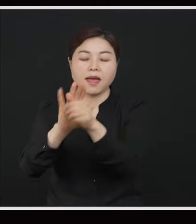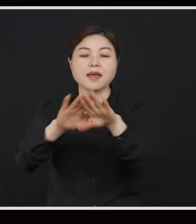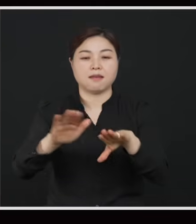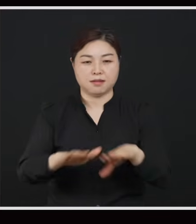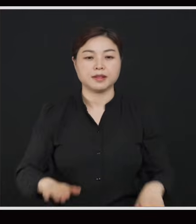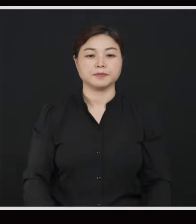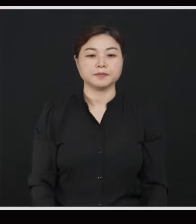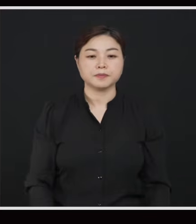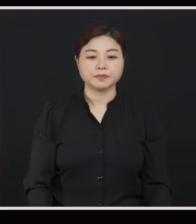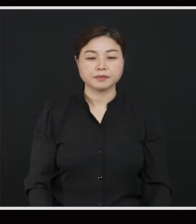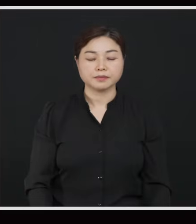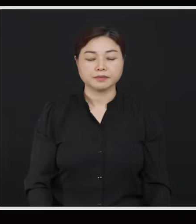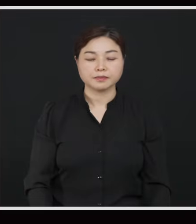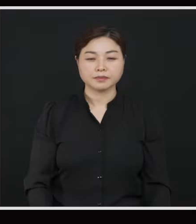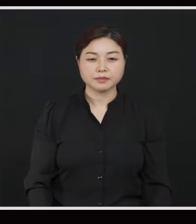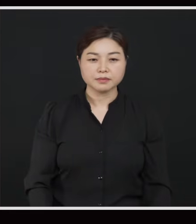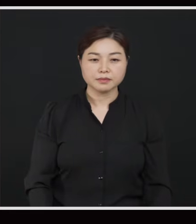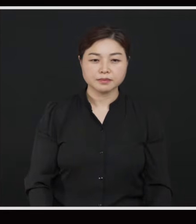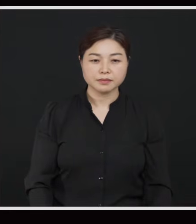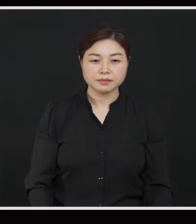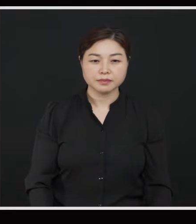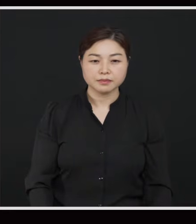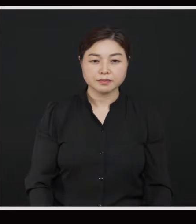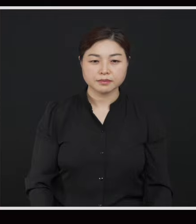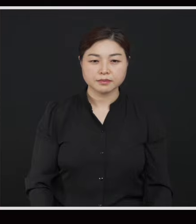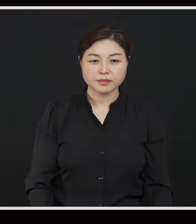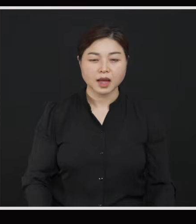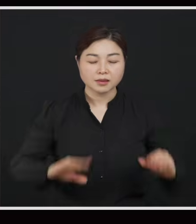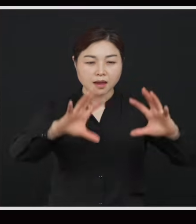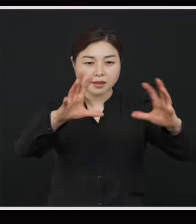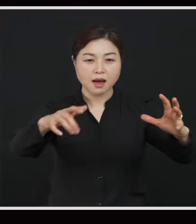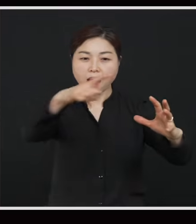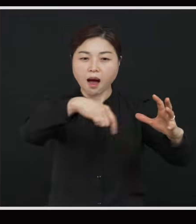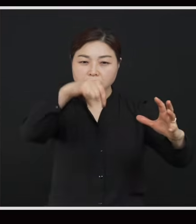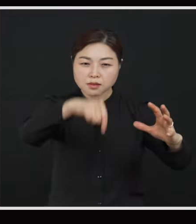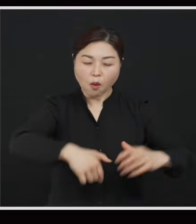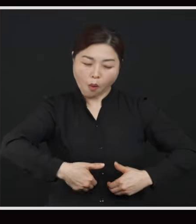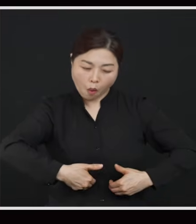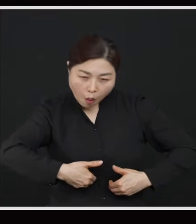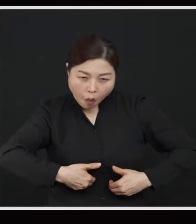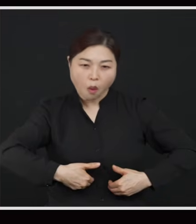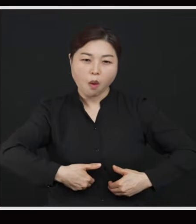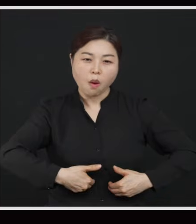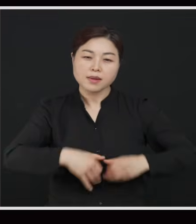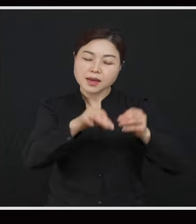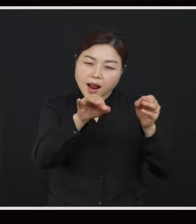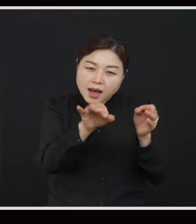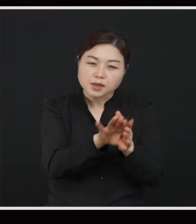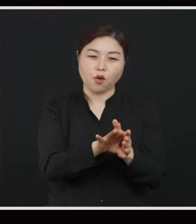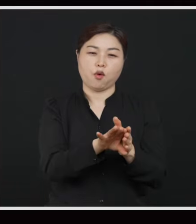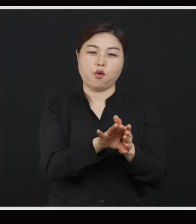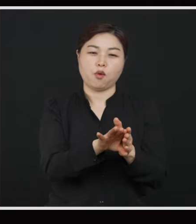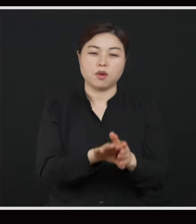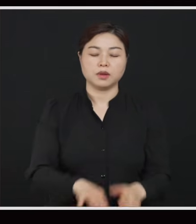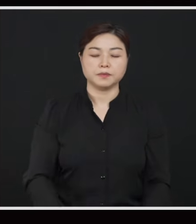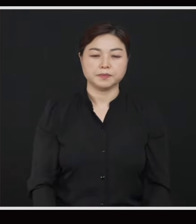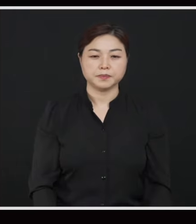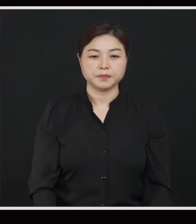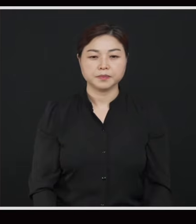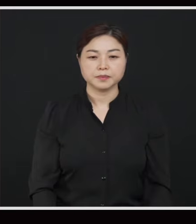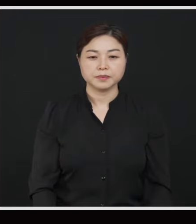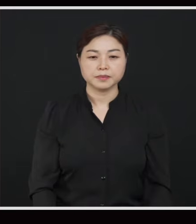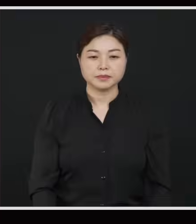문제를 해결을 해서. 그래서 그러면서 이제 서서히 세상에서 이 굶주림이 사라지기 시작하게 된 거예요.